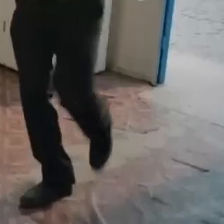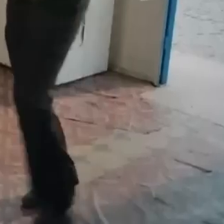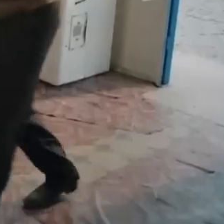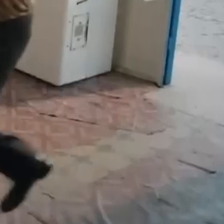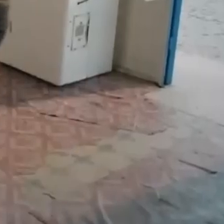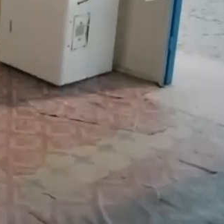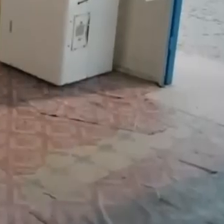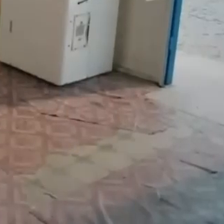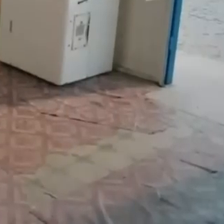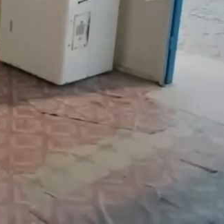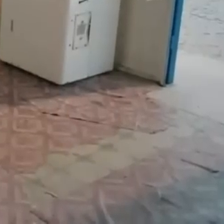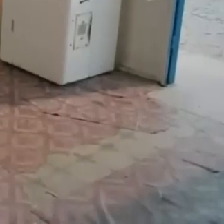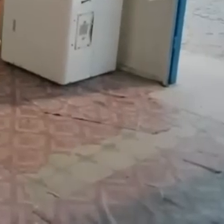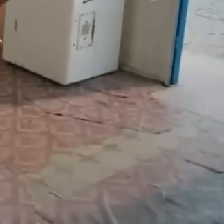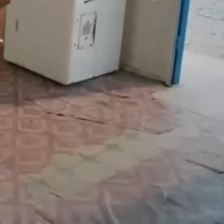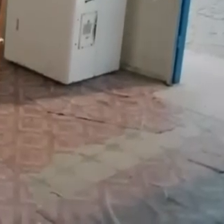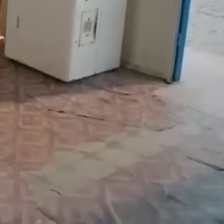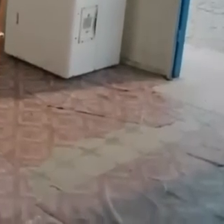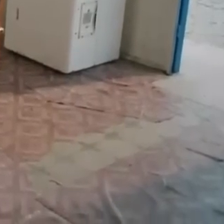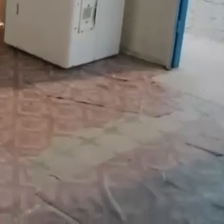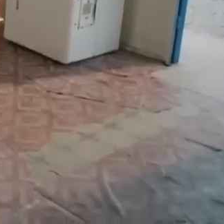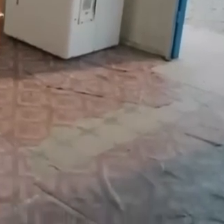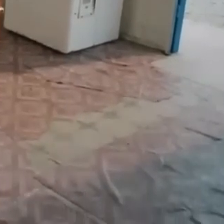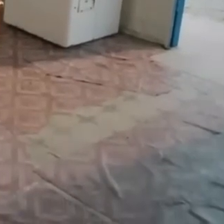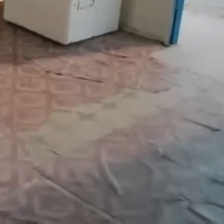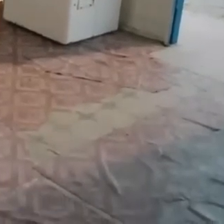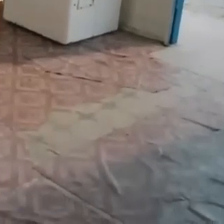Bir anda rahatlayıp çöktüler. Süleyman kravatını gevşetti.